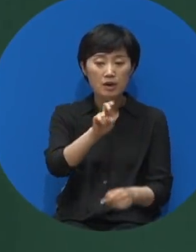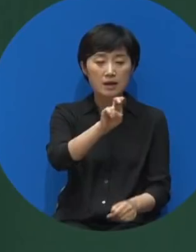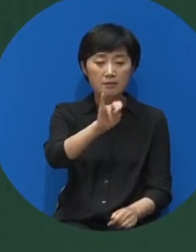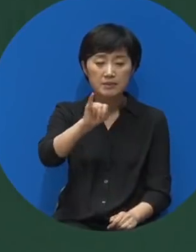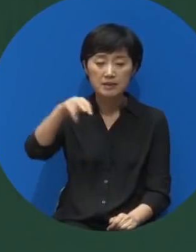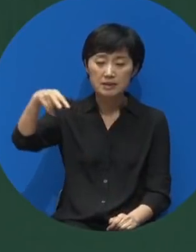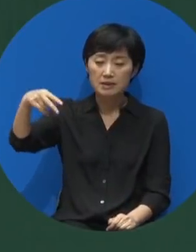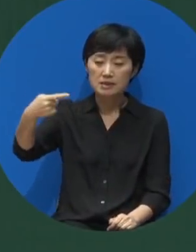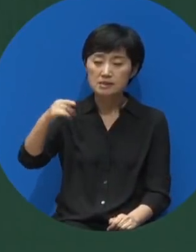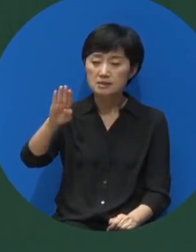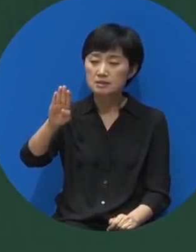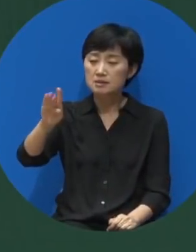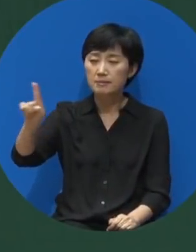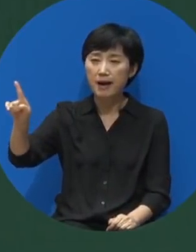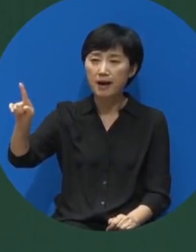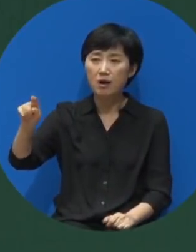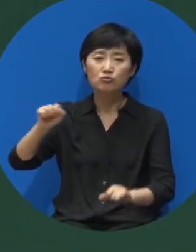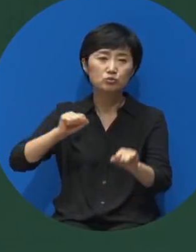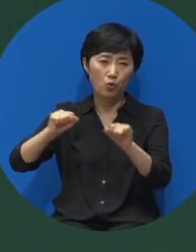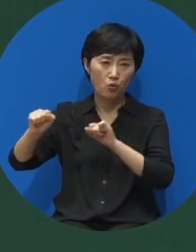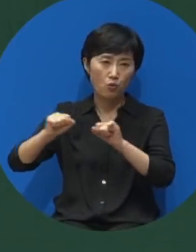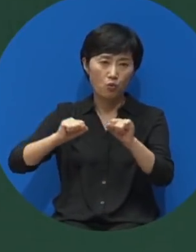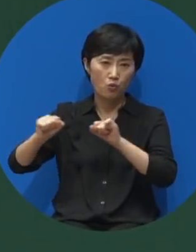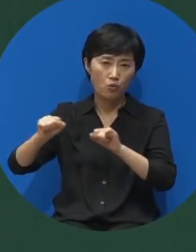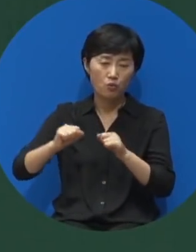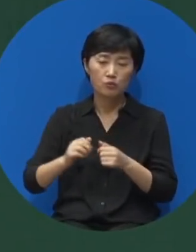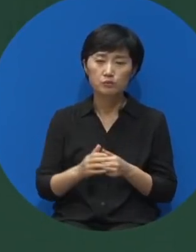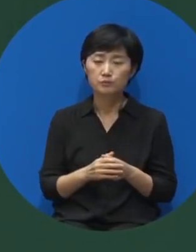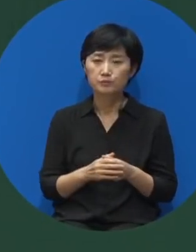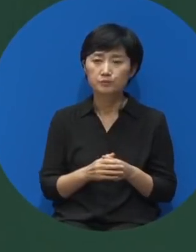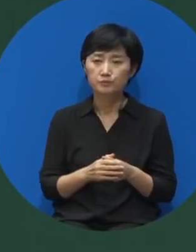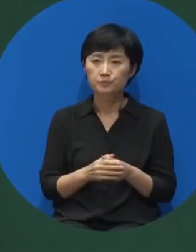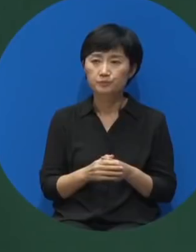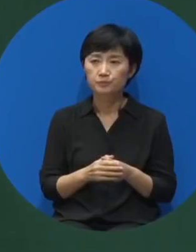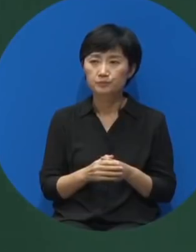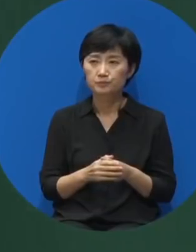미스바 운동을 이런 걸 근거로 하게 됩니다.